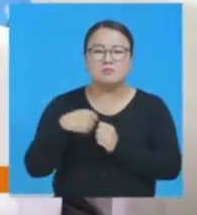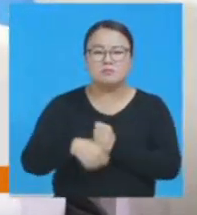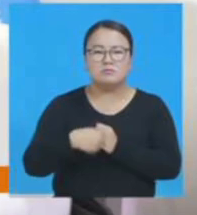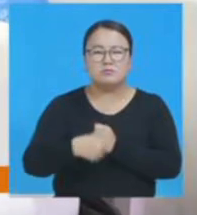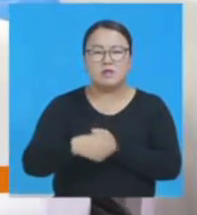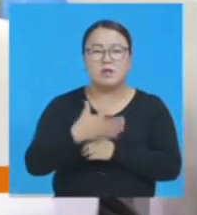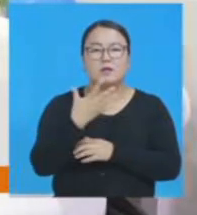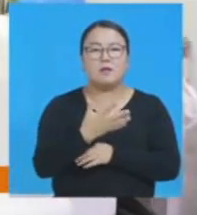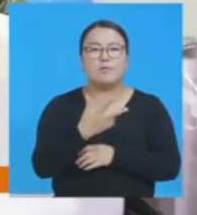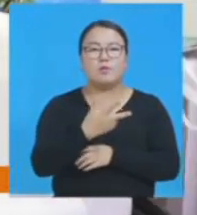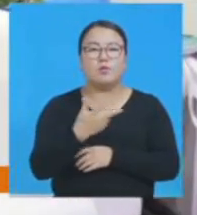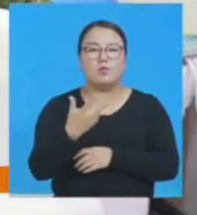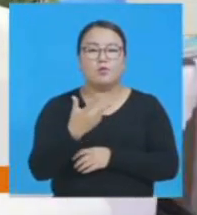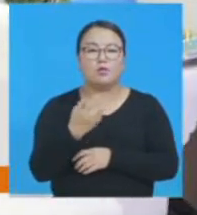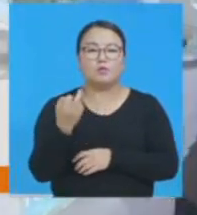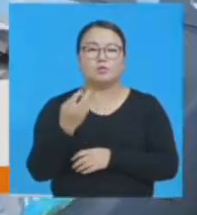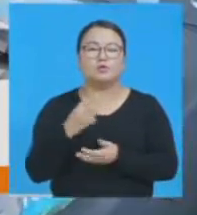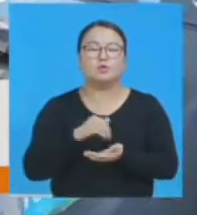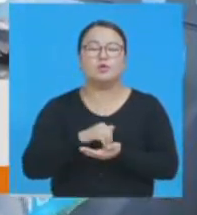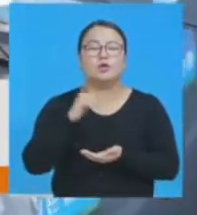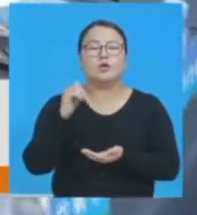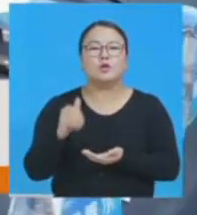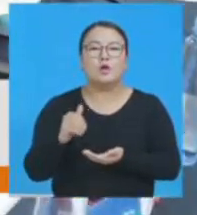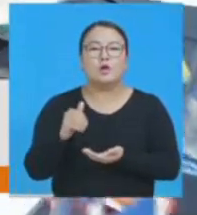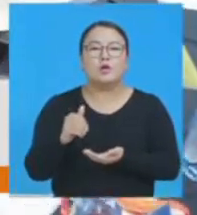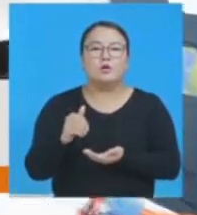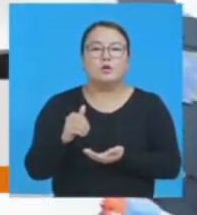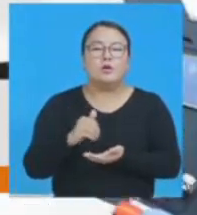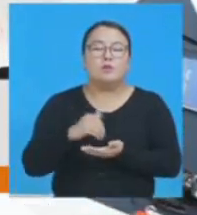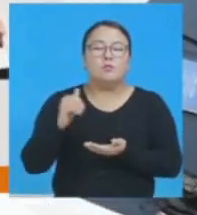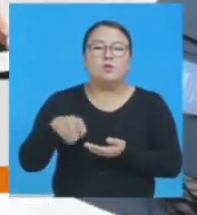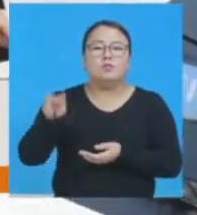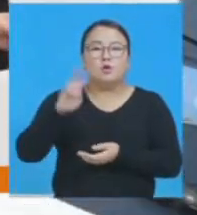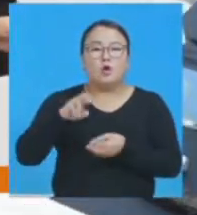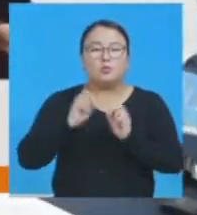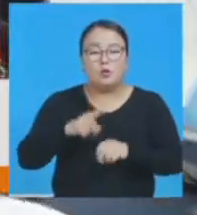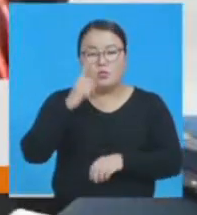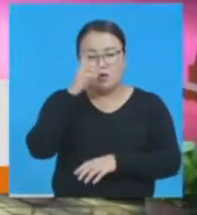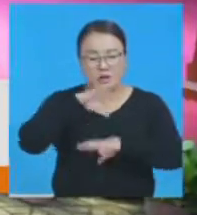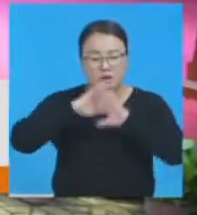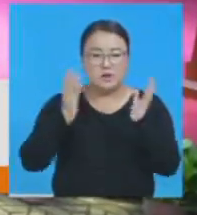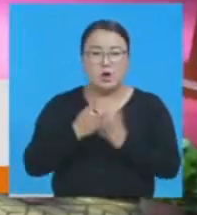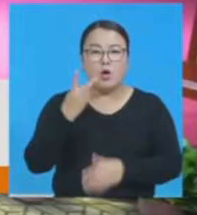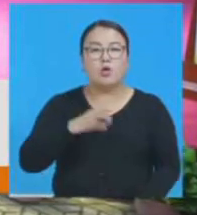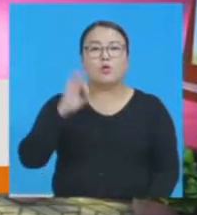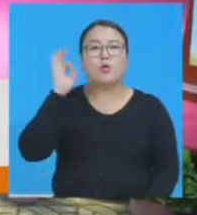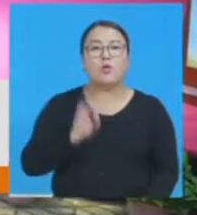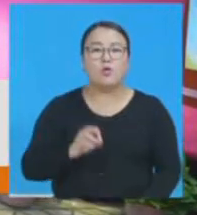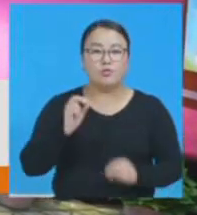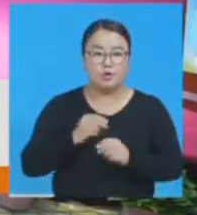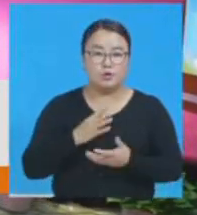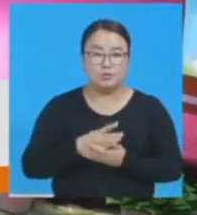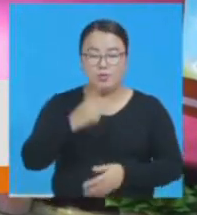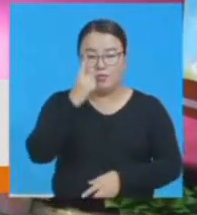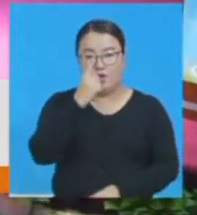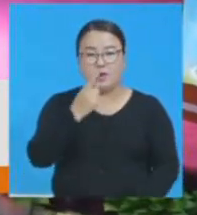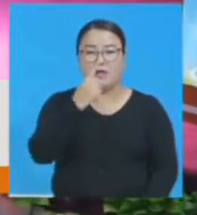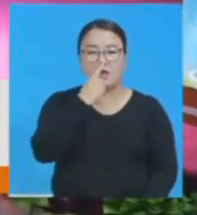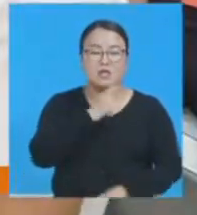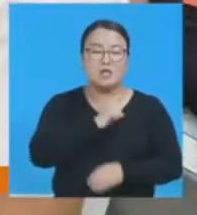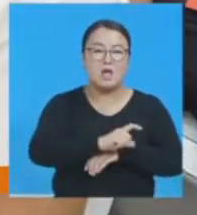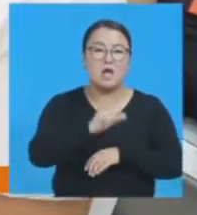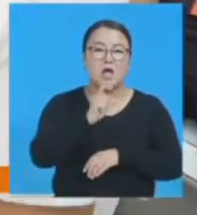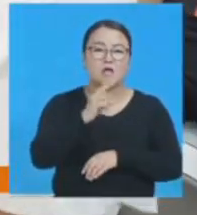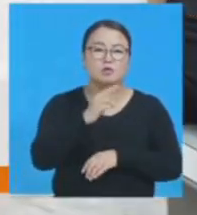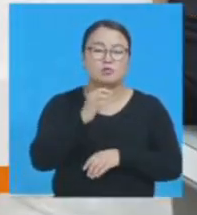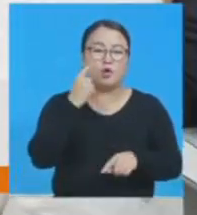хэмжээ 5327 тэрбум ам.доллар басна нь Монголын нийт гадаад төрөнгийн 20 орчим хувийг эзэлж байна. Мөн Монгол Хятадын экспогоор хөдөө аж